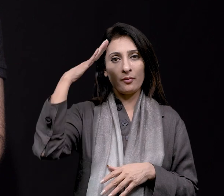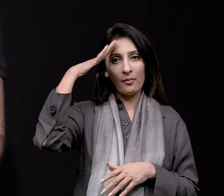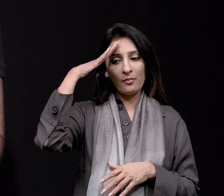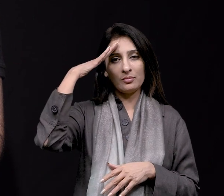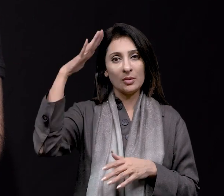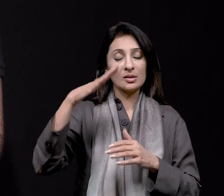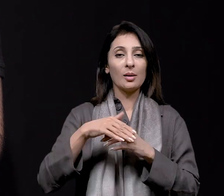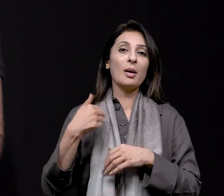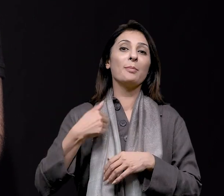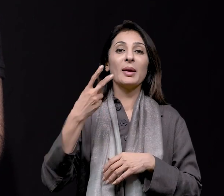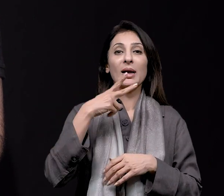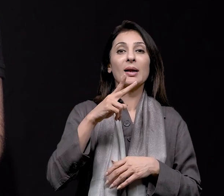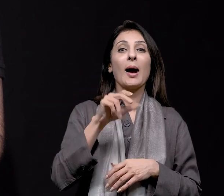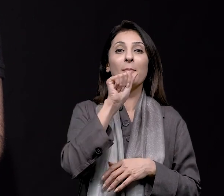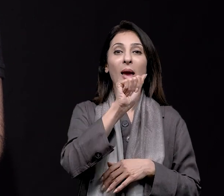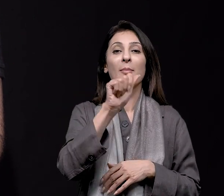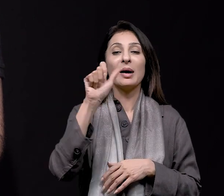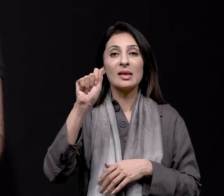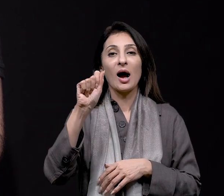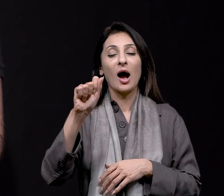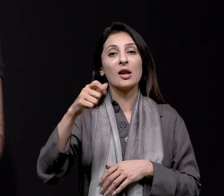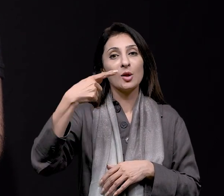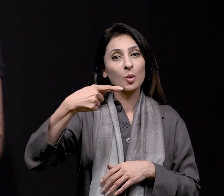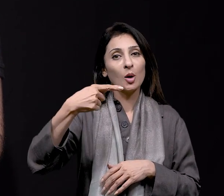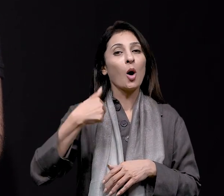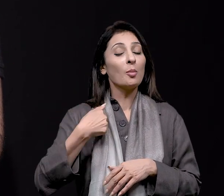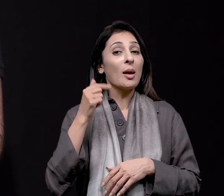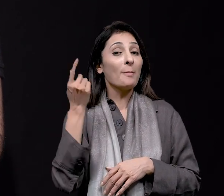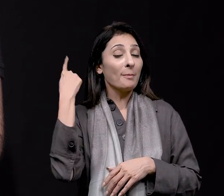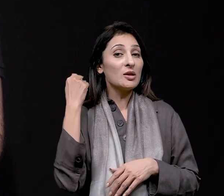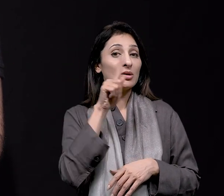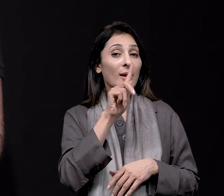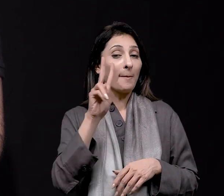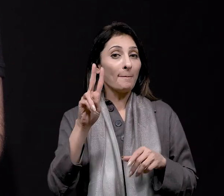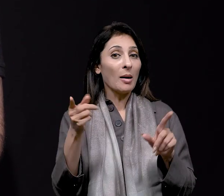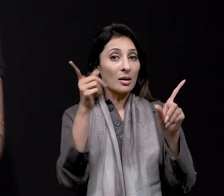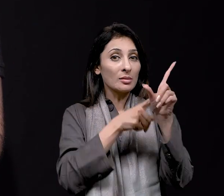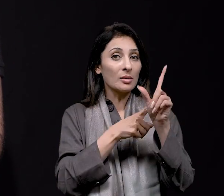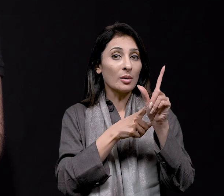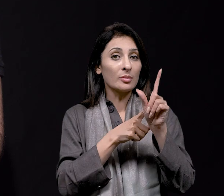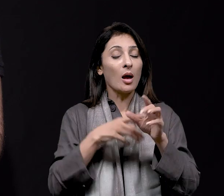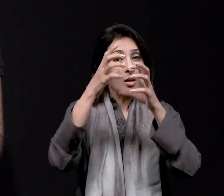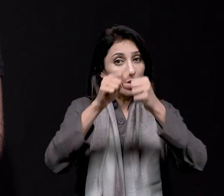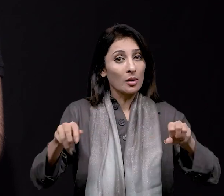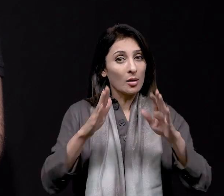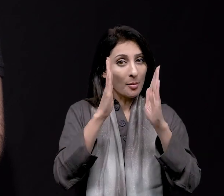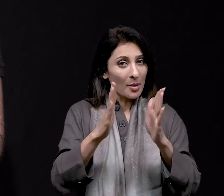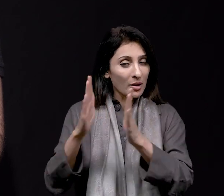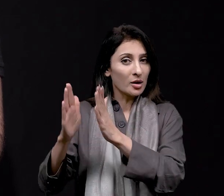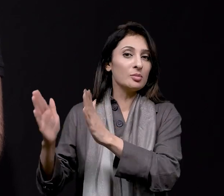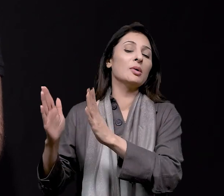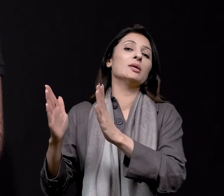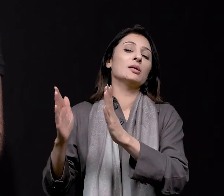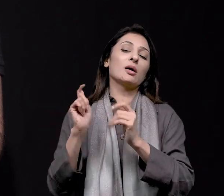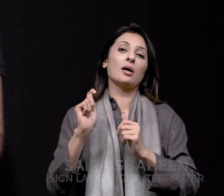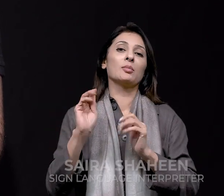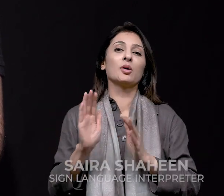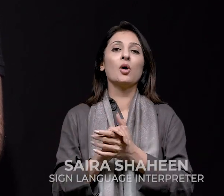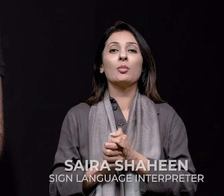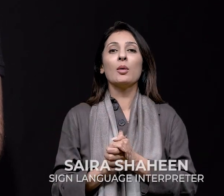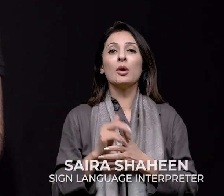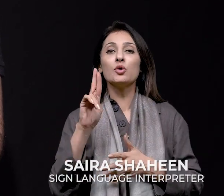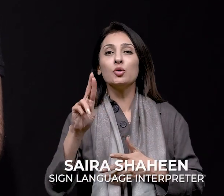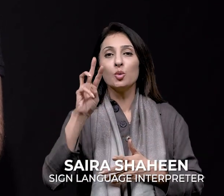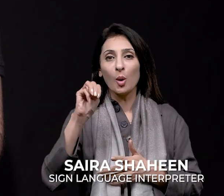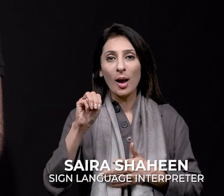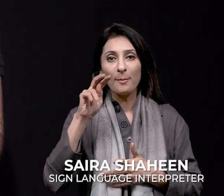السلام علیکم، میرا نام احمد علی گل ہے اور میں پچھلے 12 سال سے ڈیزاسٹر رسک مینجمنٹ کی فیلڈ سے منسلک ہوں۔ اس وقت